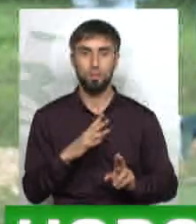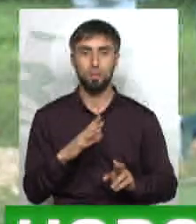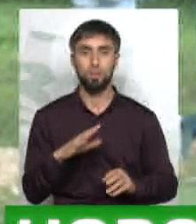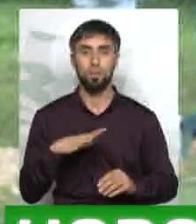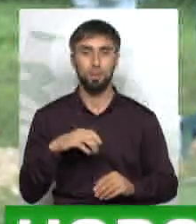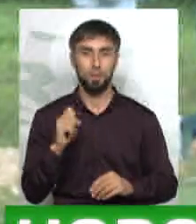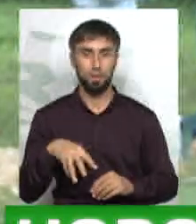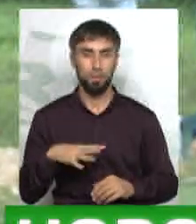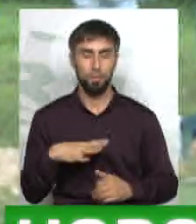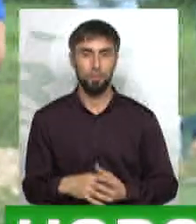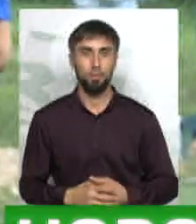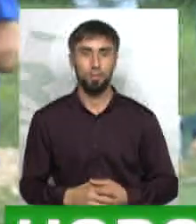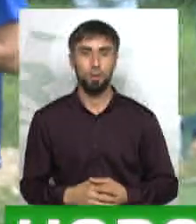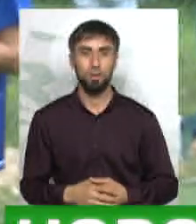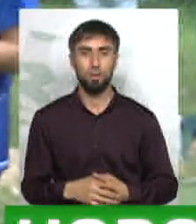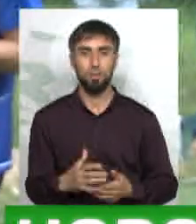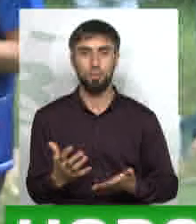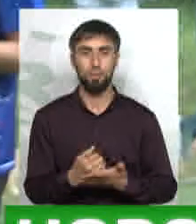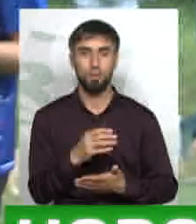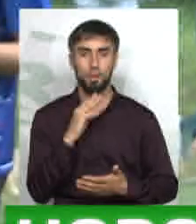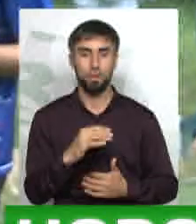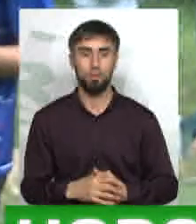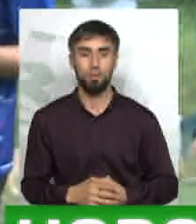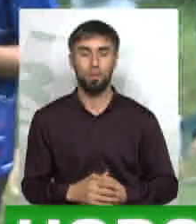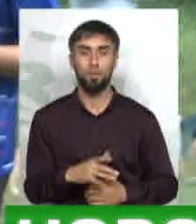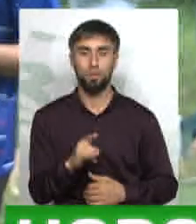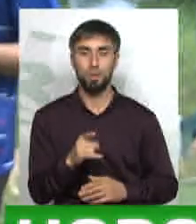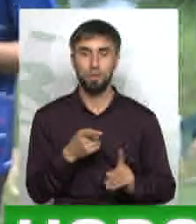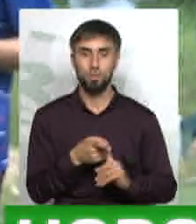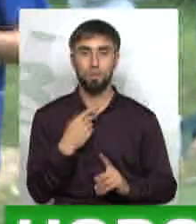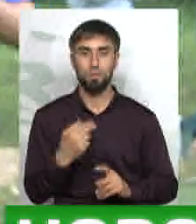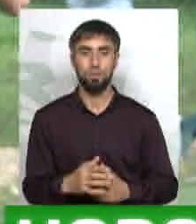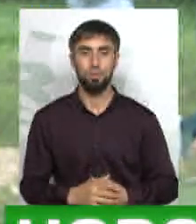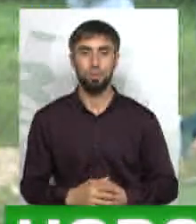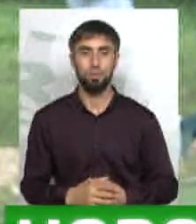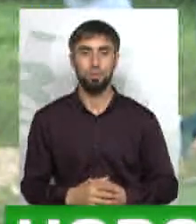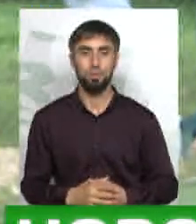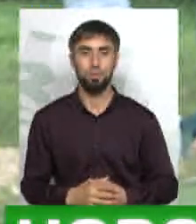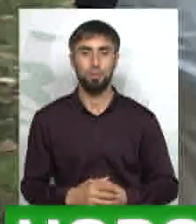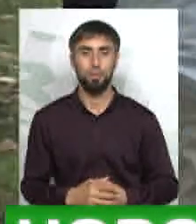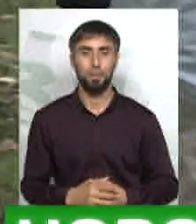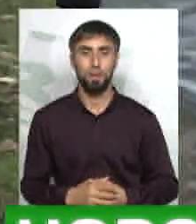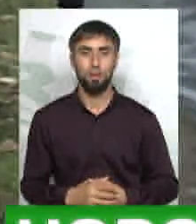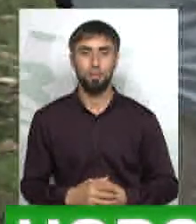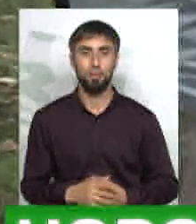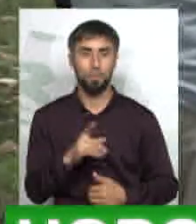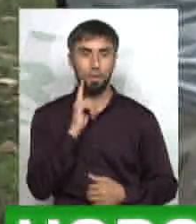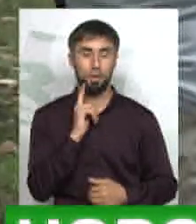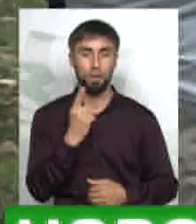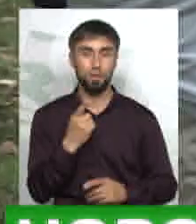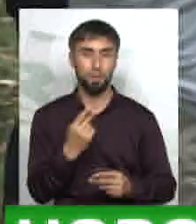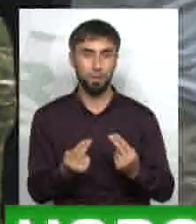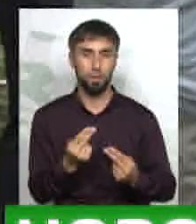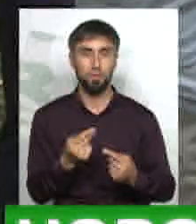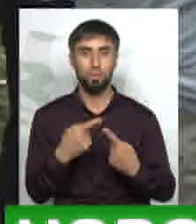серия пенальти было. Получилось выиграть. Вы забили? Да, забыли. Забили. Пока одни играют,